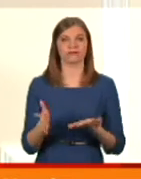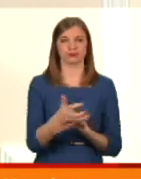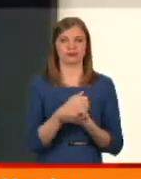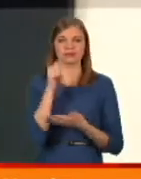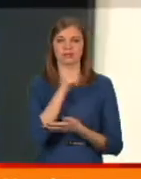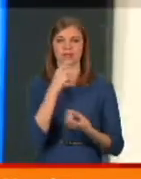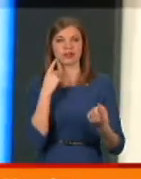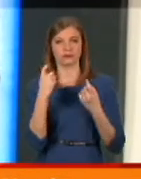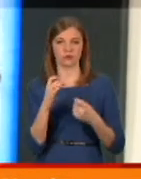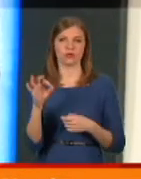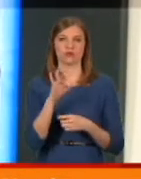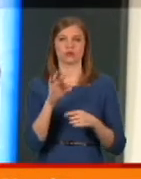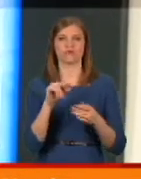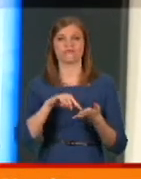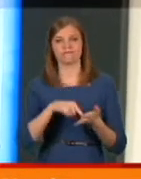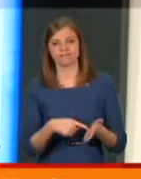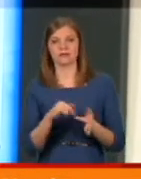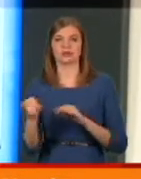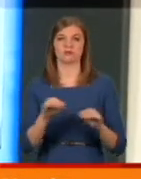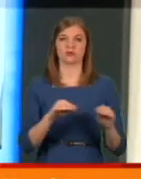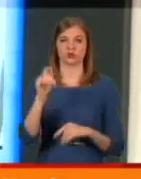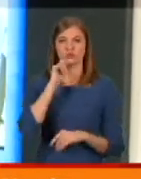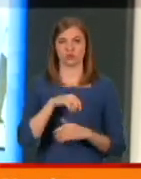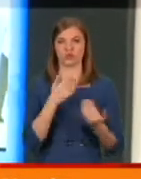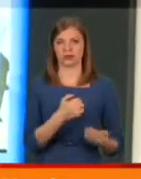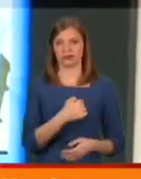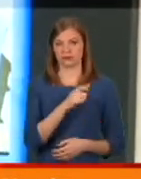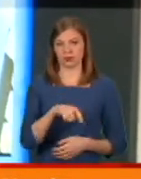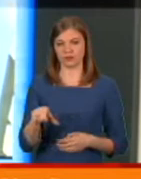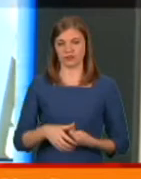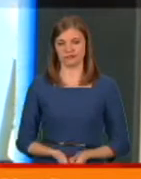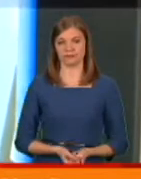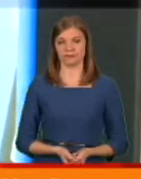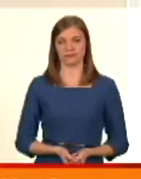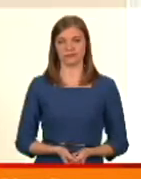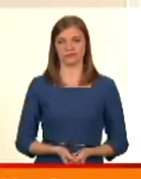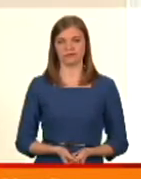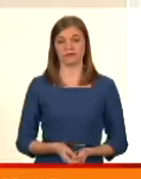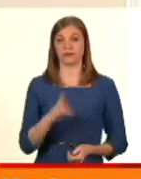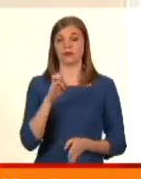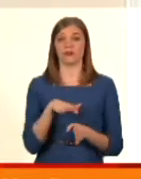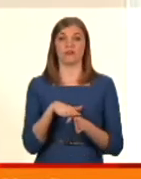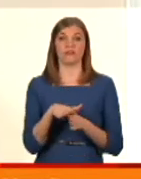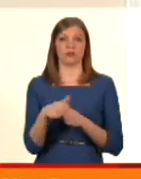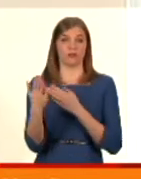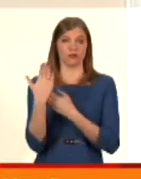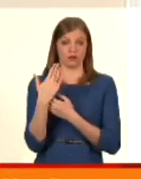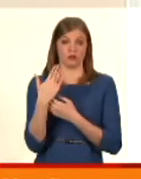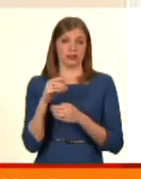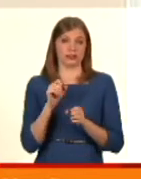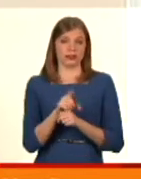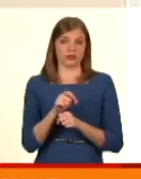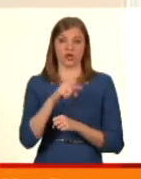секретної інформації про базування та переміщення українських військових. На виконання